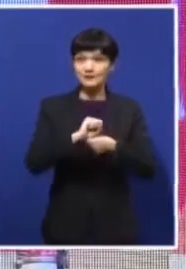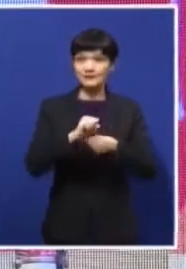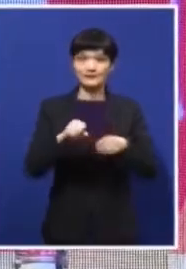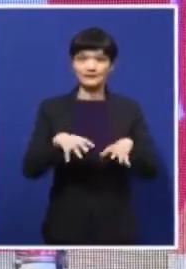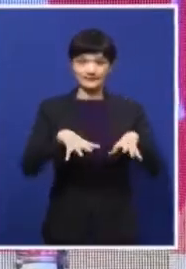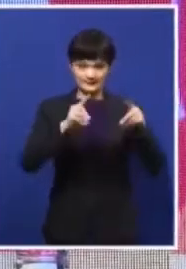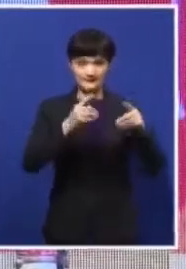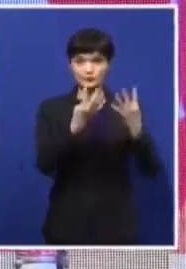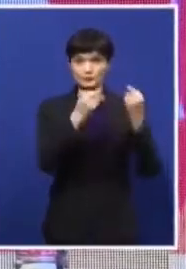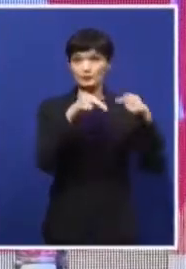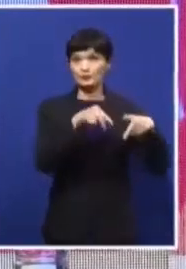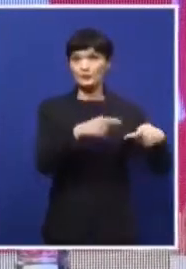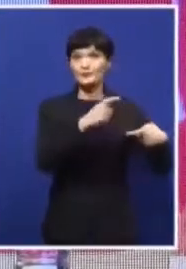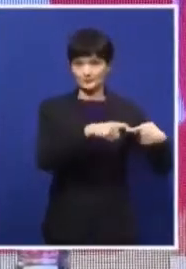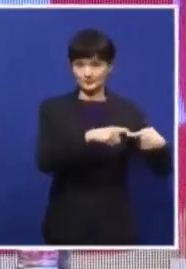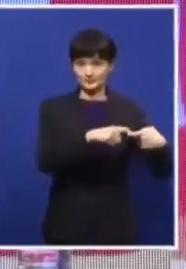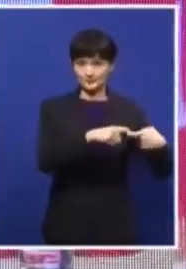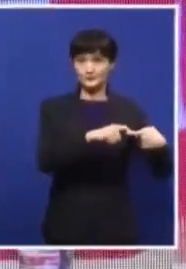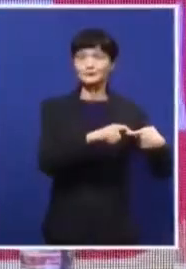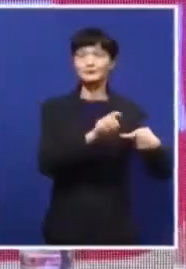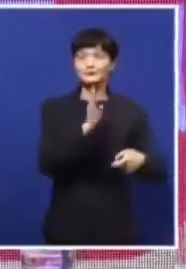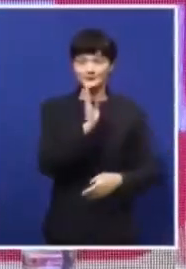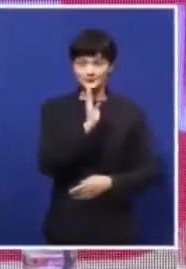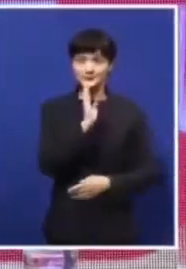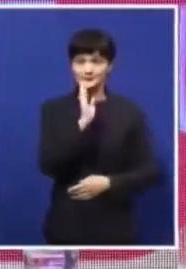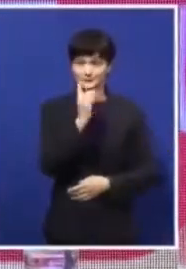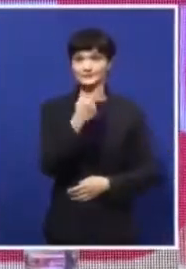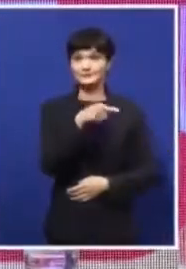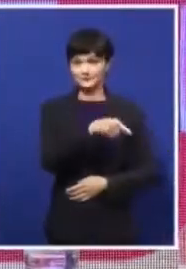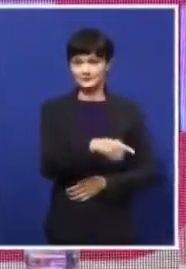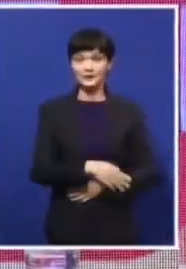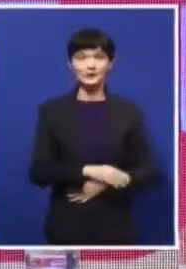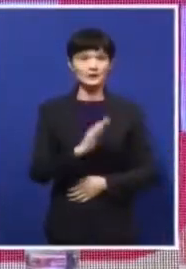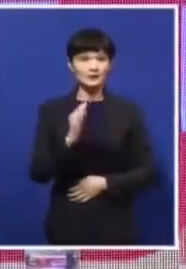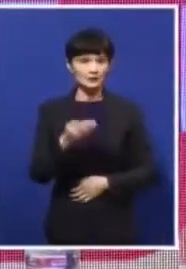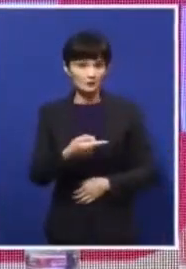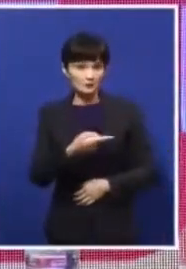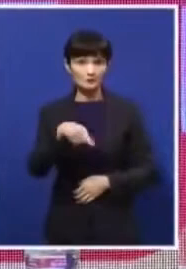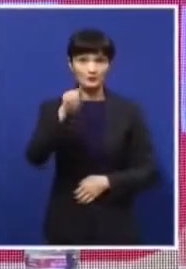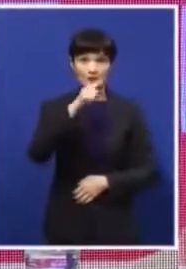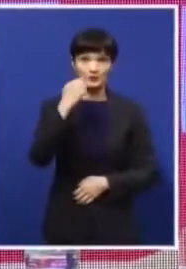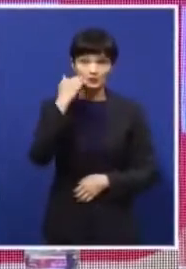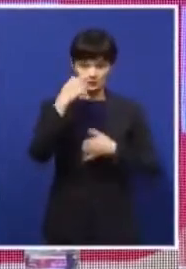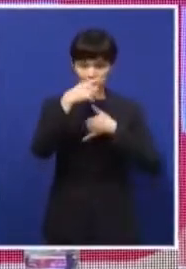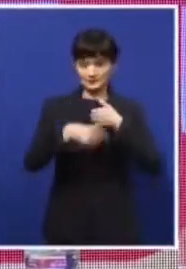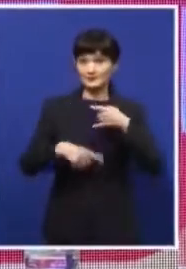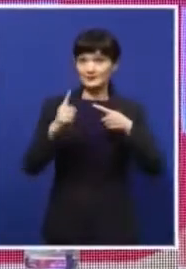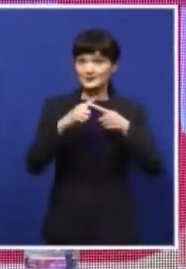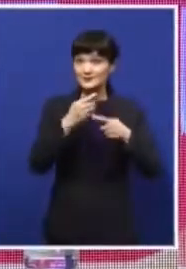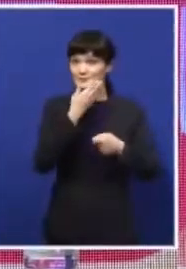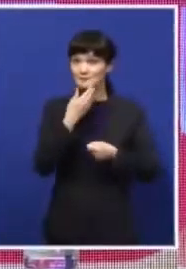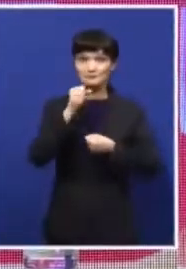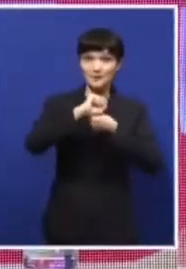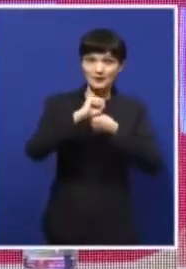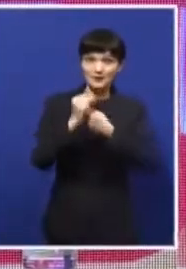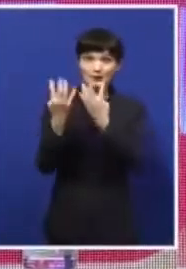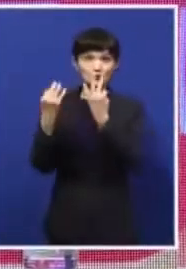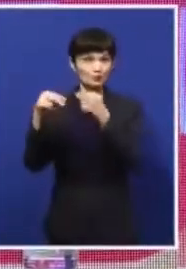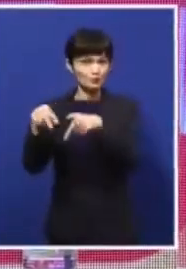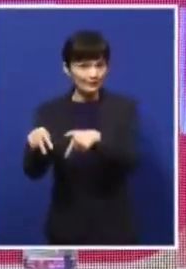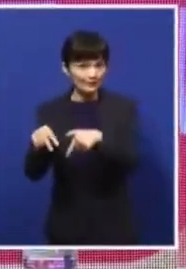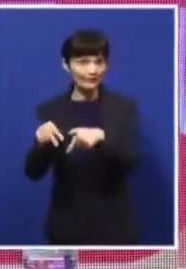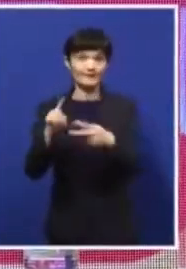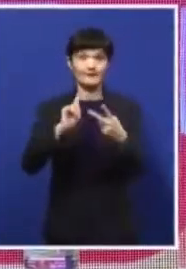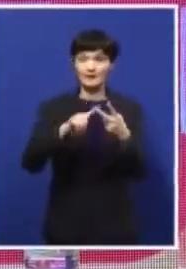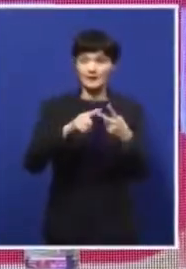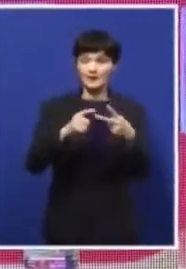来的，但是如果往前一张的话，我们可以看到个人加码它不一定从数位来，它也可以从纸本